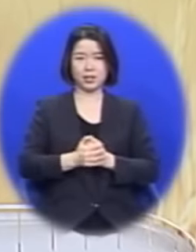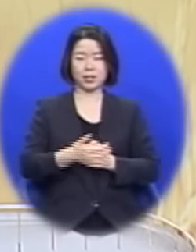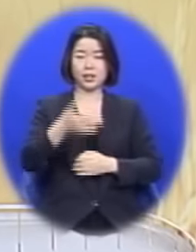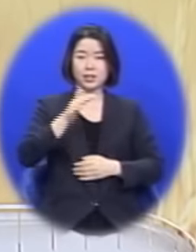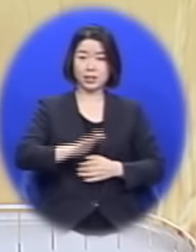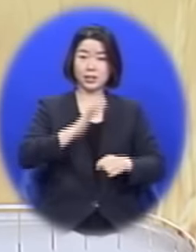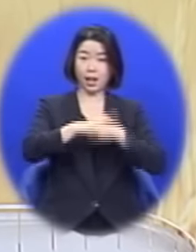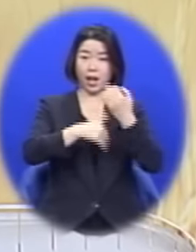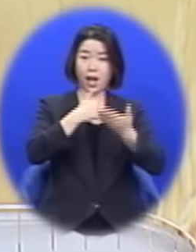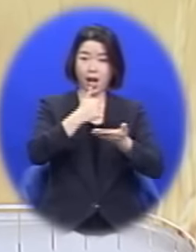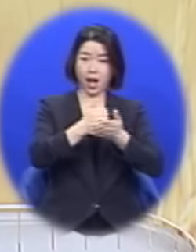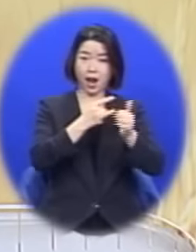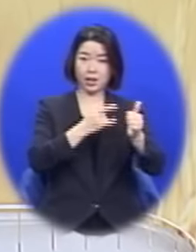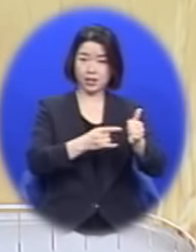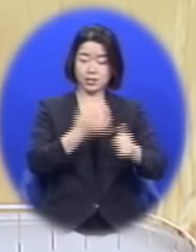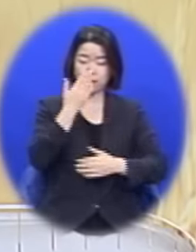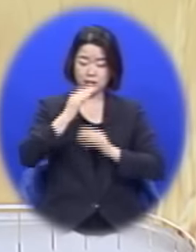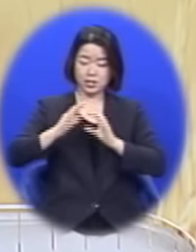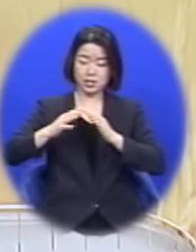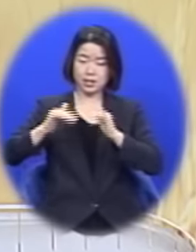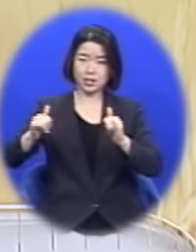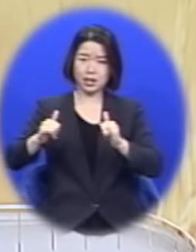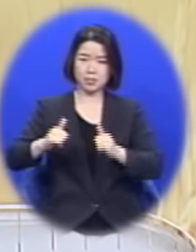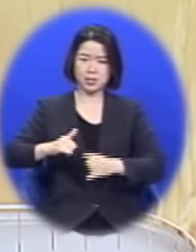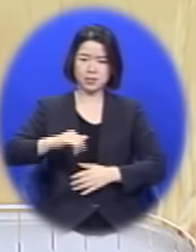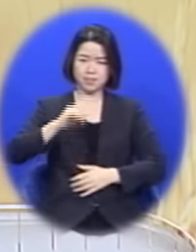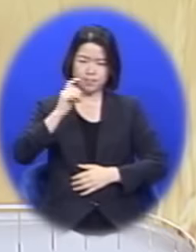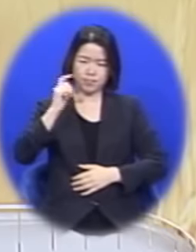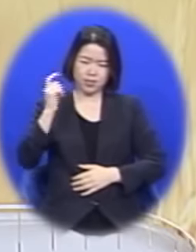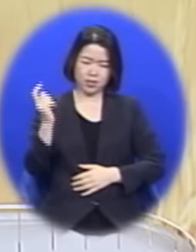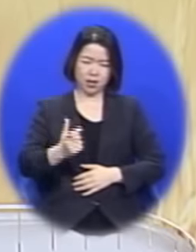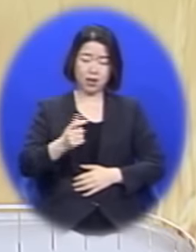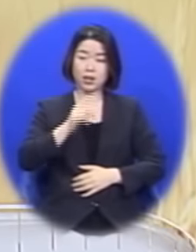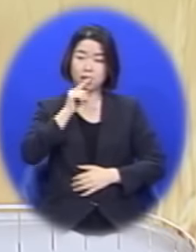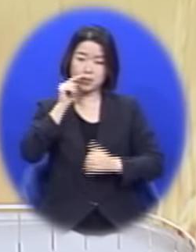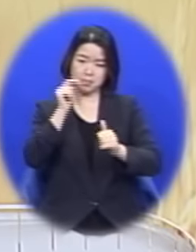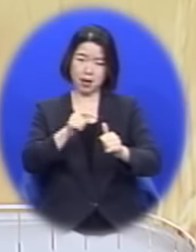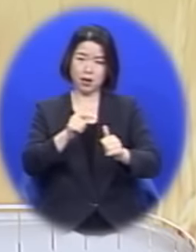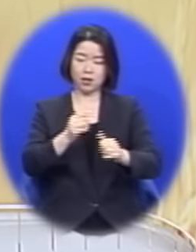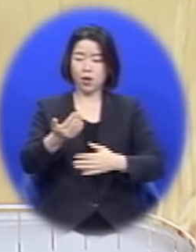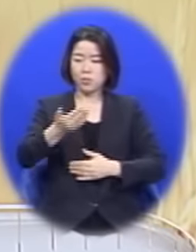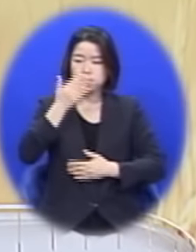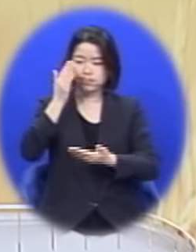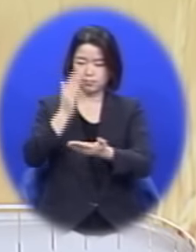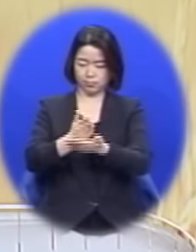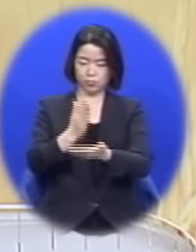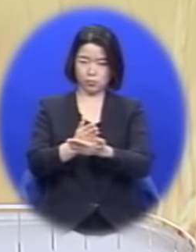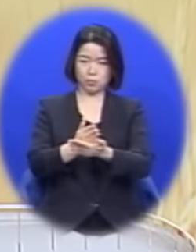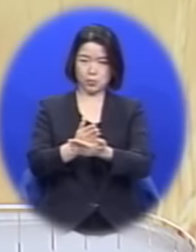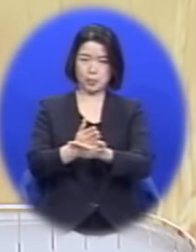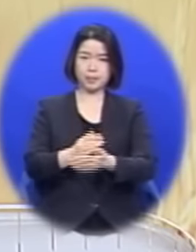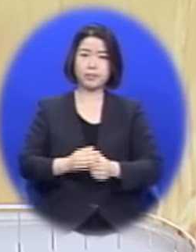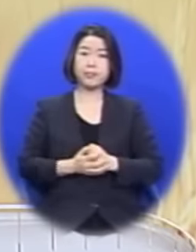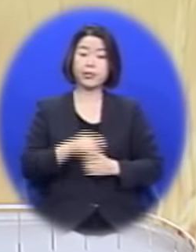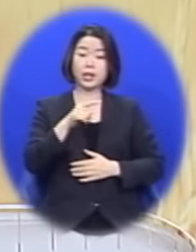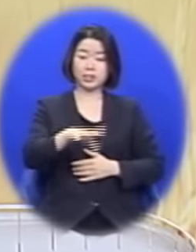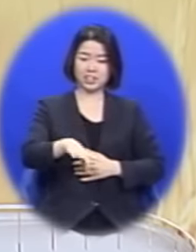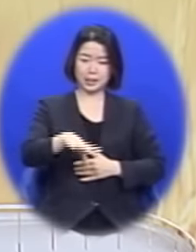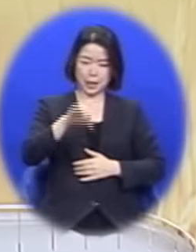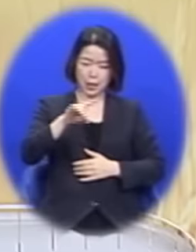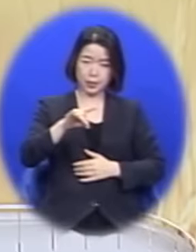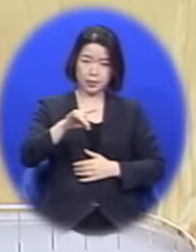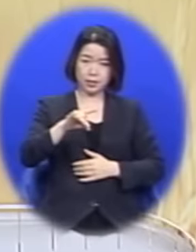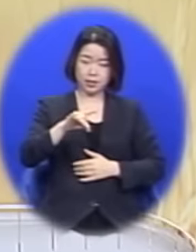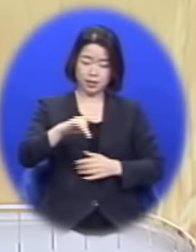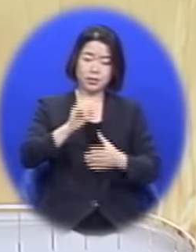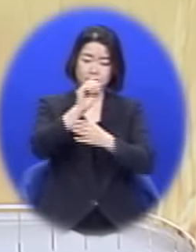그런데 하나님께서 이스라엘 백성들에게 엄히 명하셨어요. 먹지 마. 그 첫 단을,